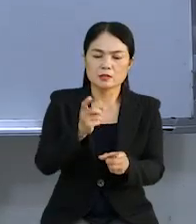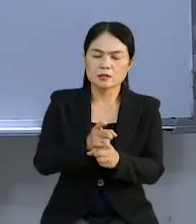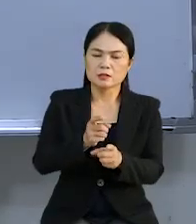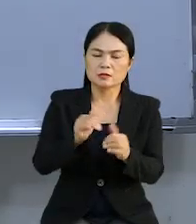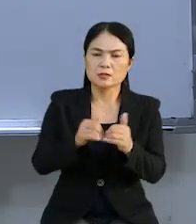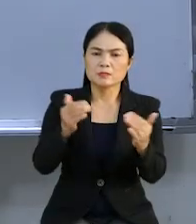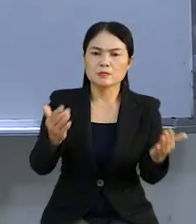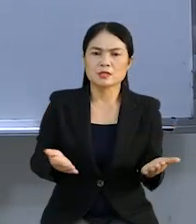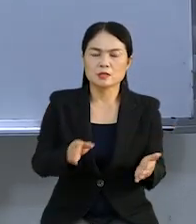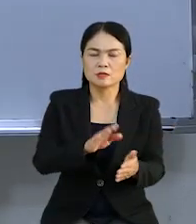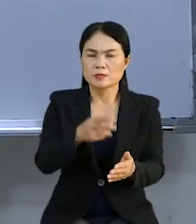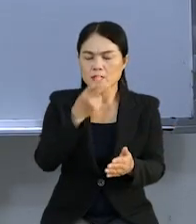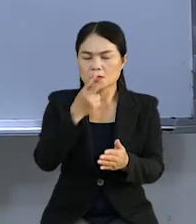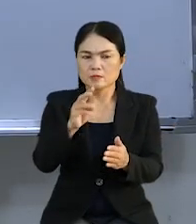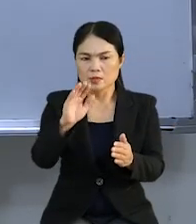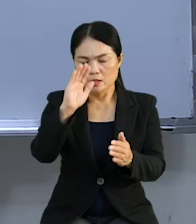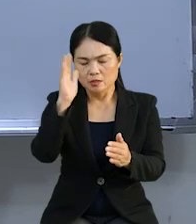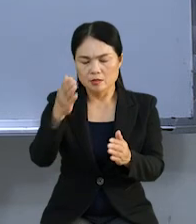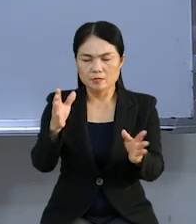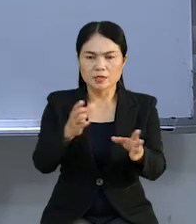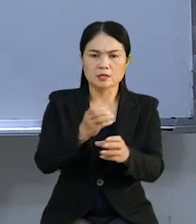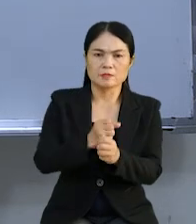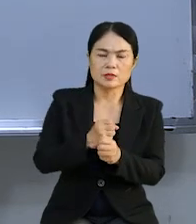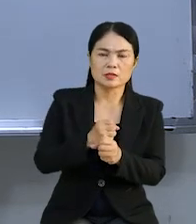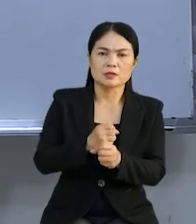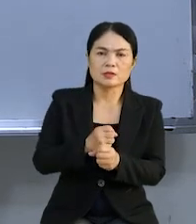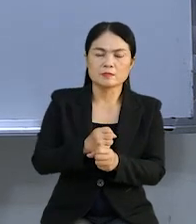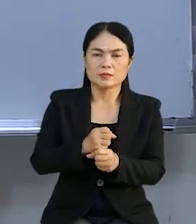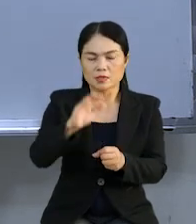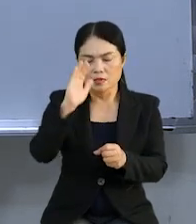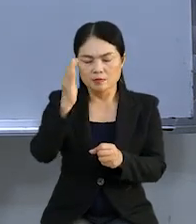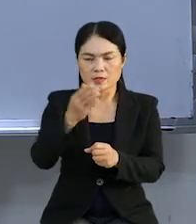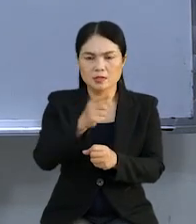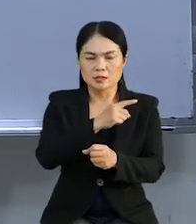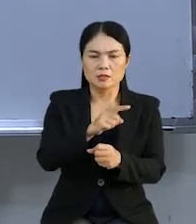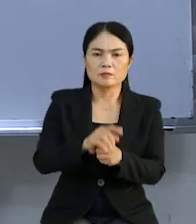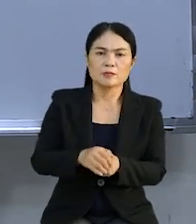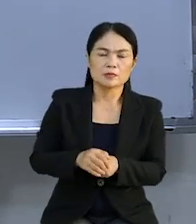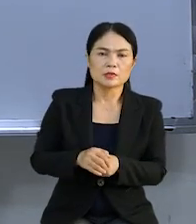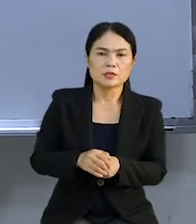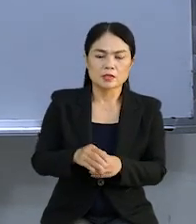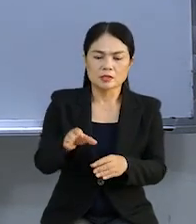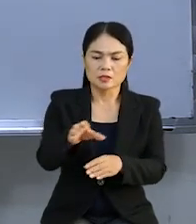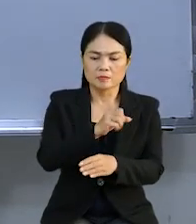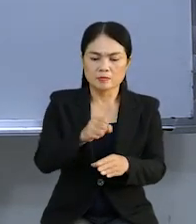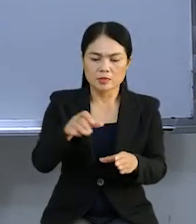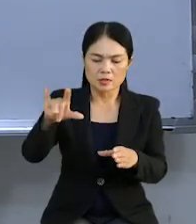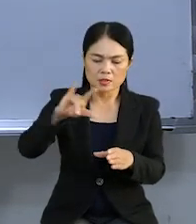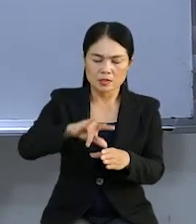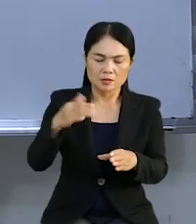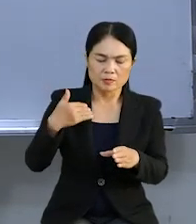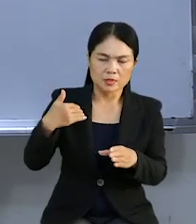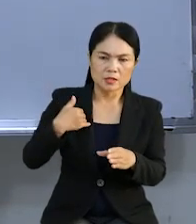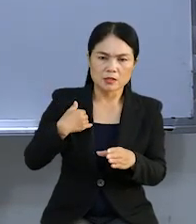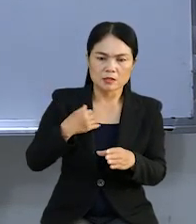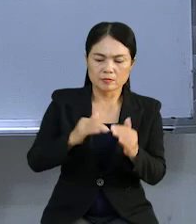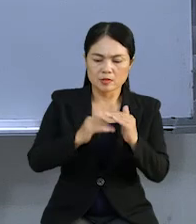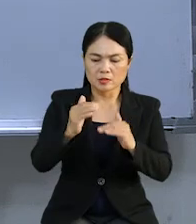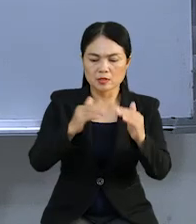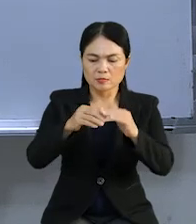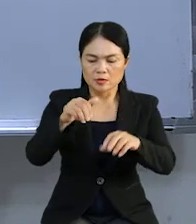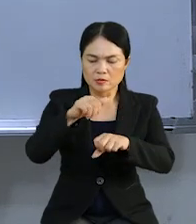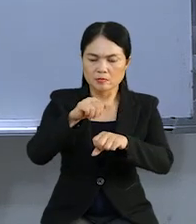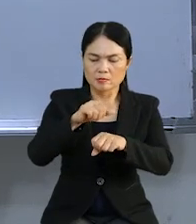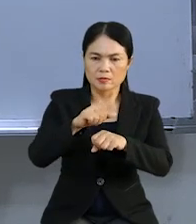ได้ก้นมาคนไอ้เป็นนัดเมื่อเลือกรูปเพียบนี่บานคนนั้นเป็นนัดเมื่อรูปเพียบบางเยอะเนี่ยจังดับใบโยกเปล่งการบานเกมีนนะสำนองดอกเริ